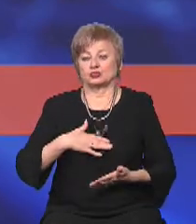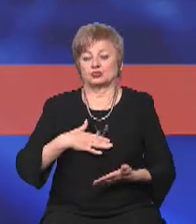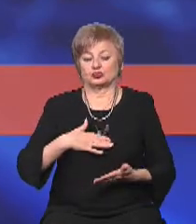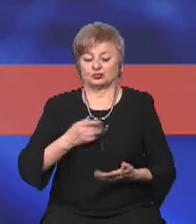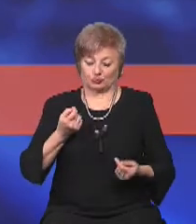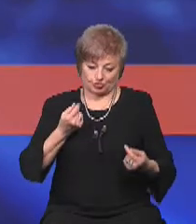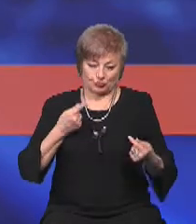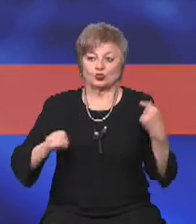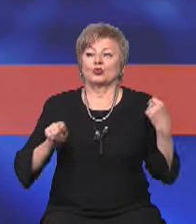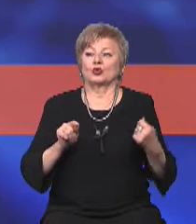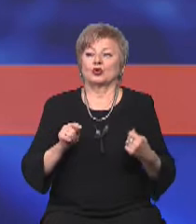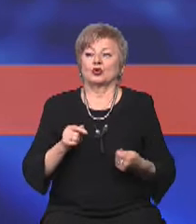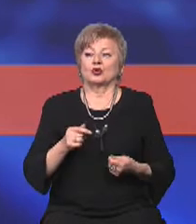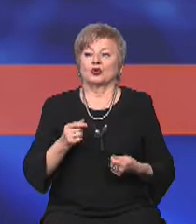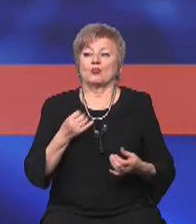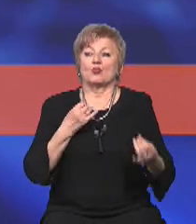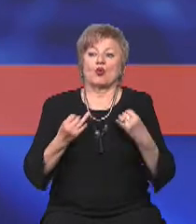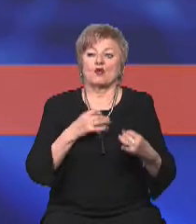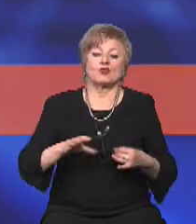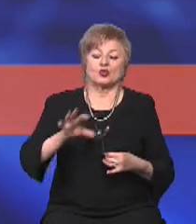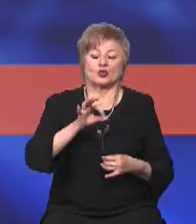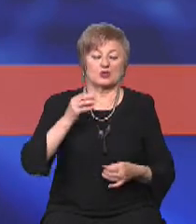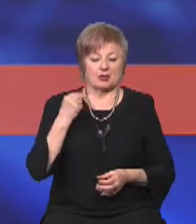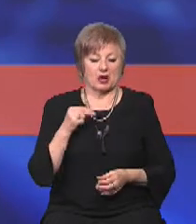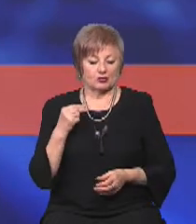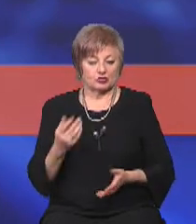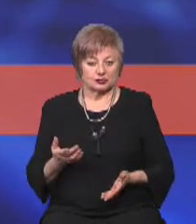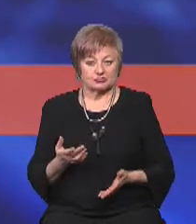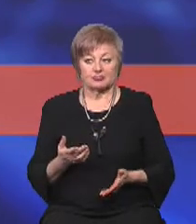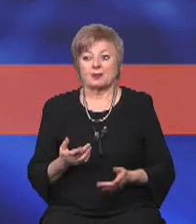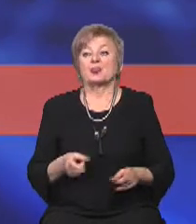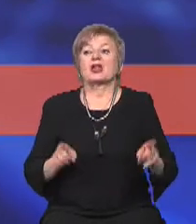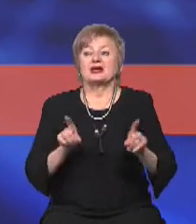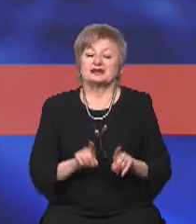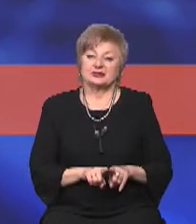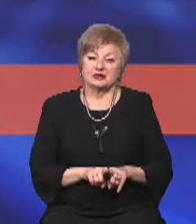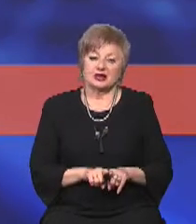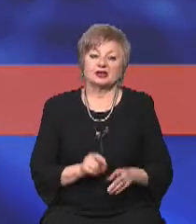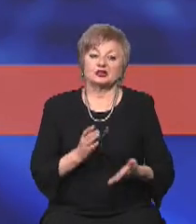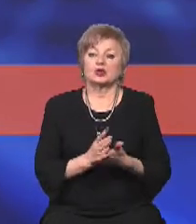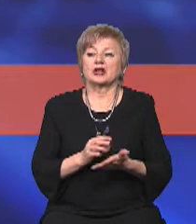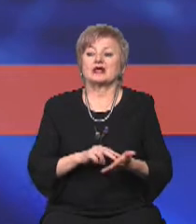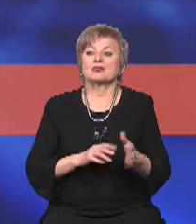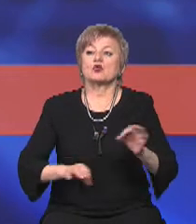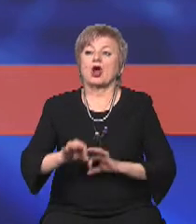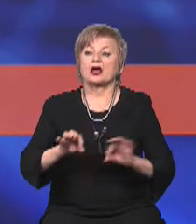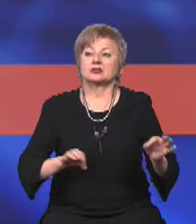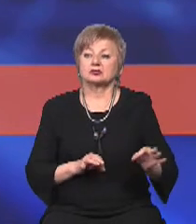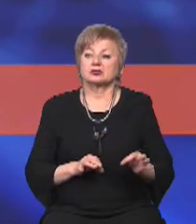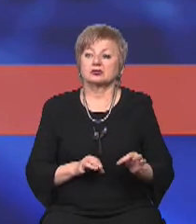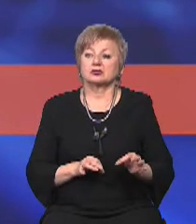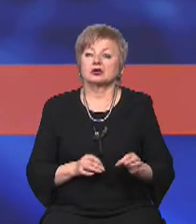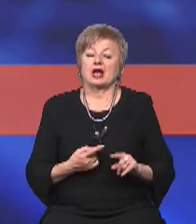інші, і по-іншому поговорити про Запоріжжя. Також є проекти, і